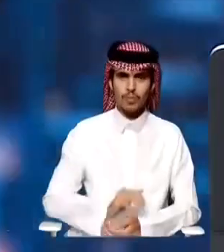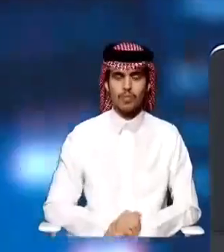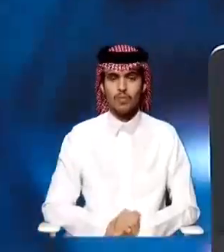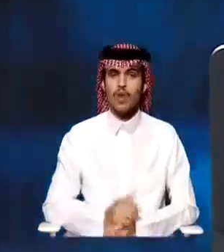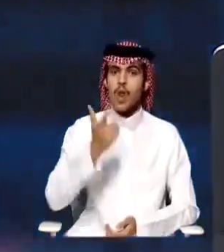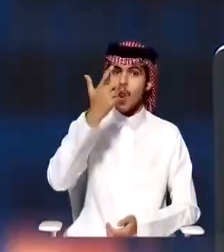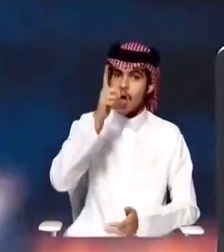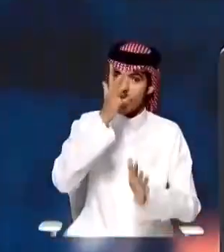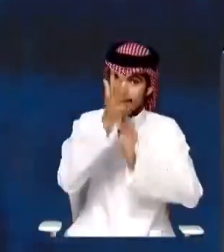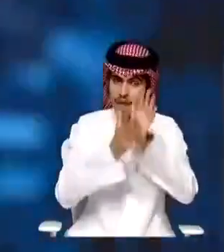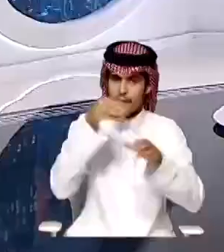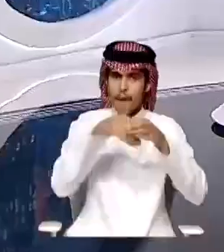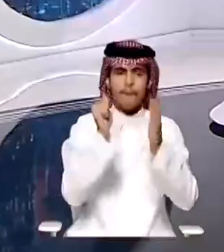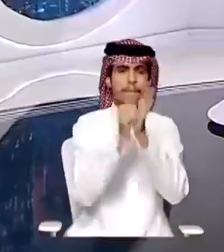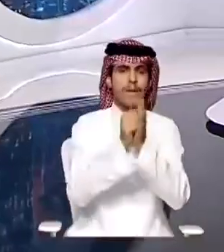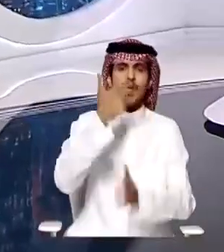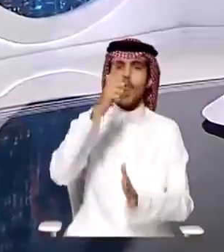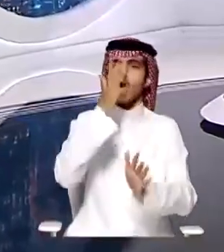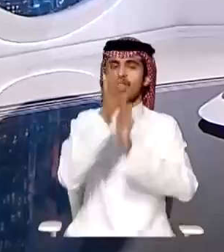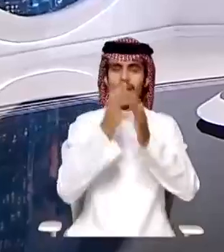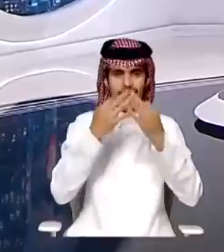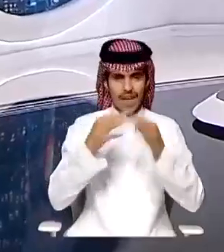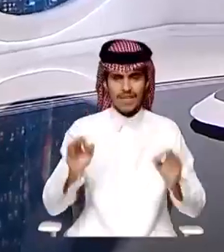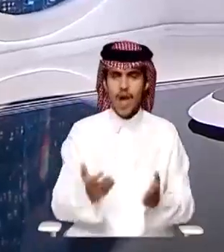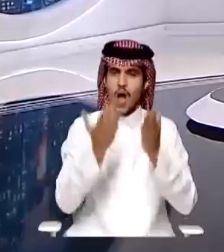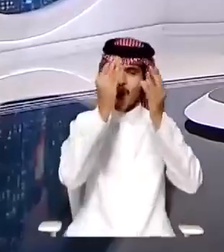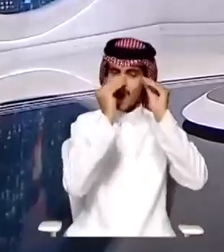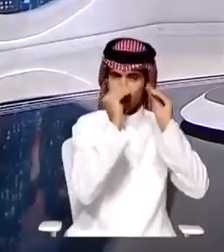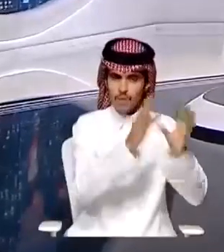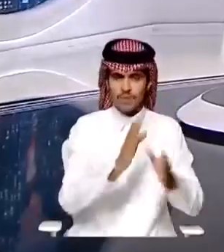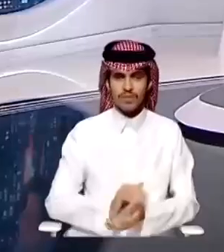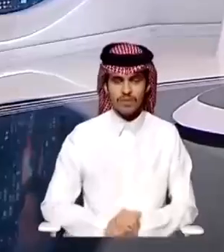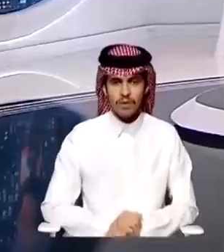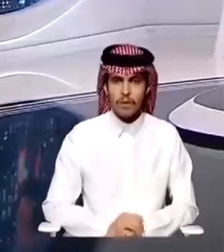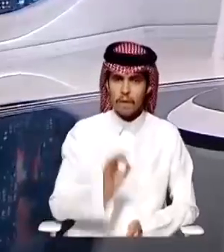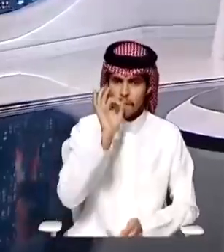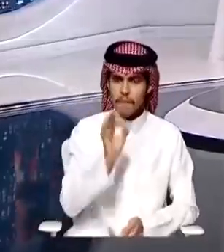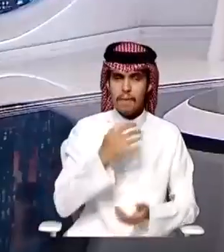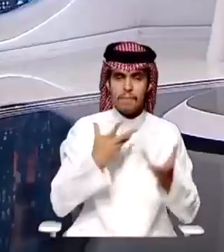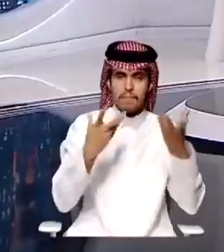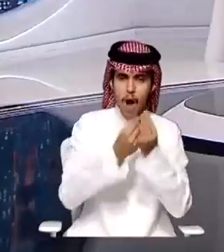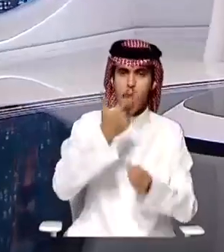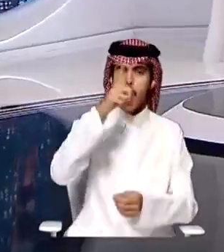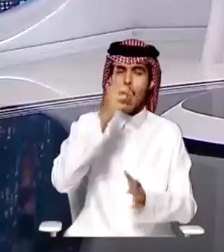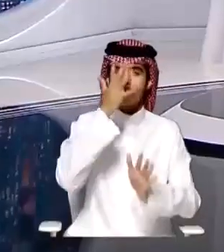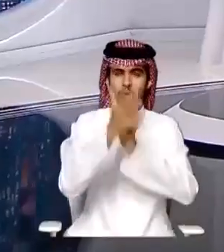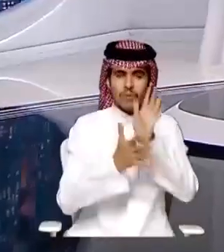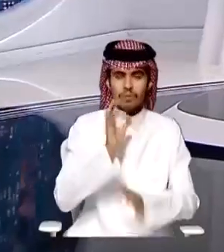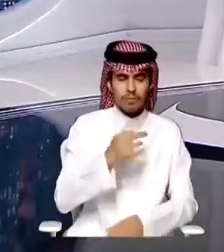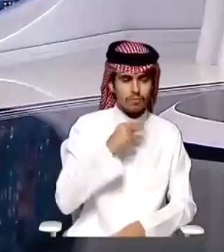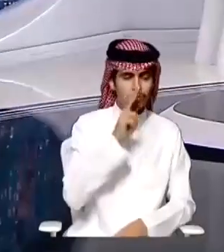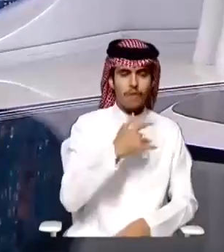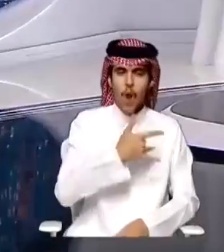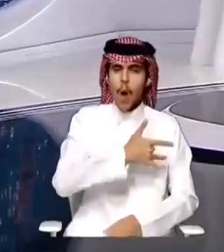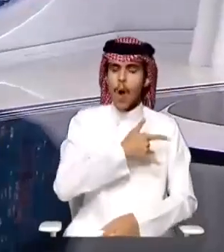المنزل لغه اشاره كلها لغه اشاره كلها لغه اشاره الله يوفقكم يا حبيبنا انا ترى محتك في لغه الاشاره وحبيتهم اكثر